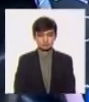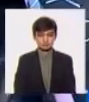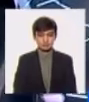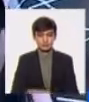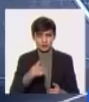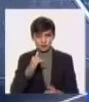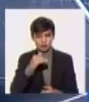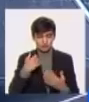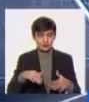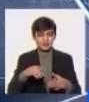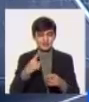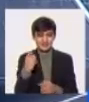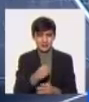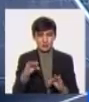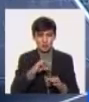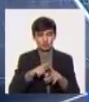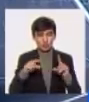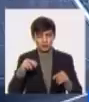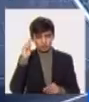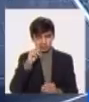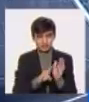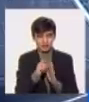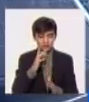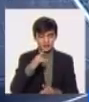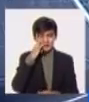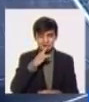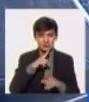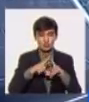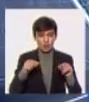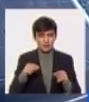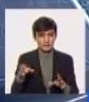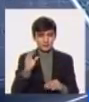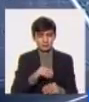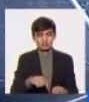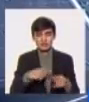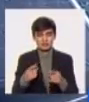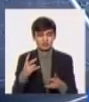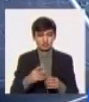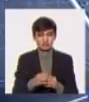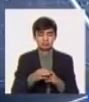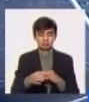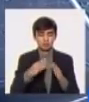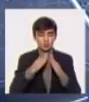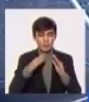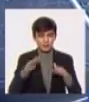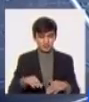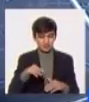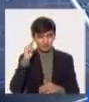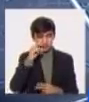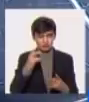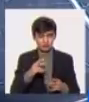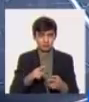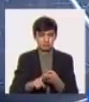Уже через неделю у школьников начнутся занятия. Казахстанские школы вынуждены перейти на дистанционное обучение из-за ситуации